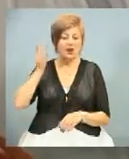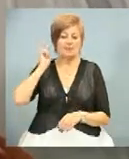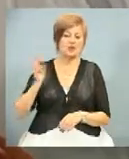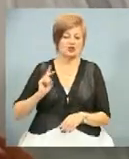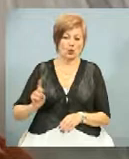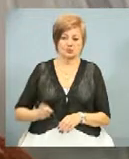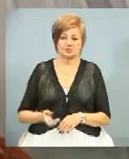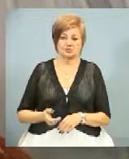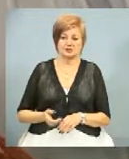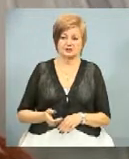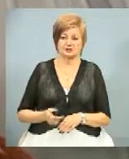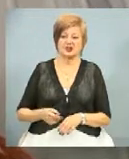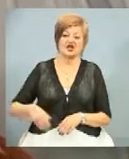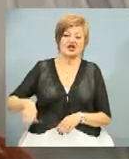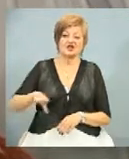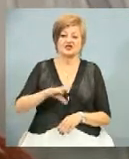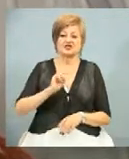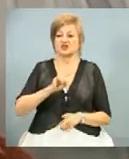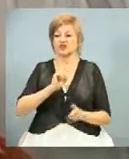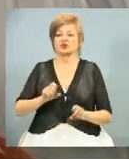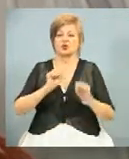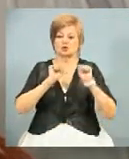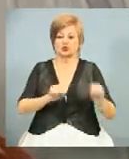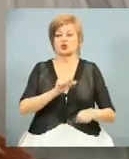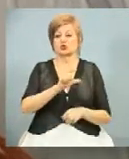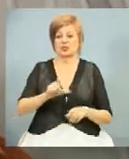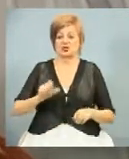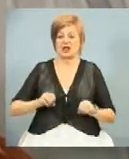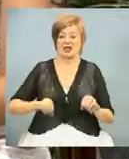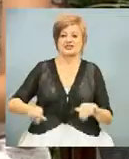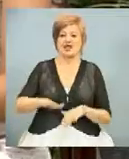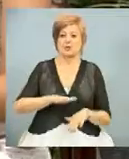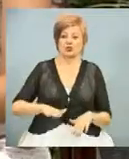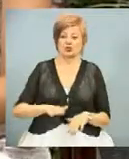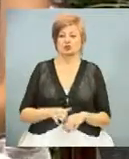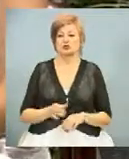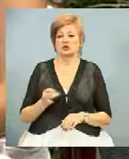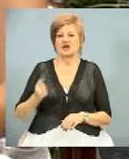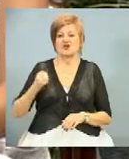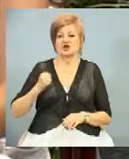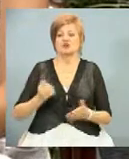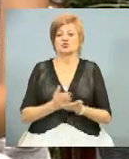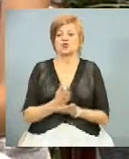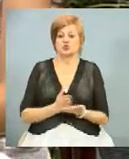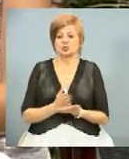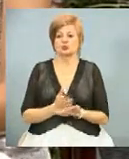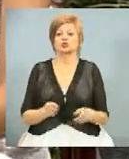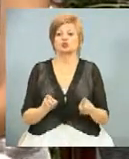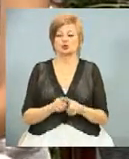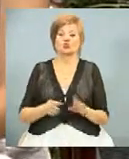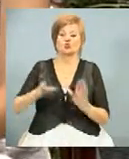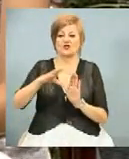матросів. Всіх, хто захищає людей та землю. І військовослужбовці також входять